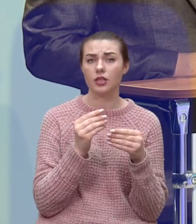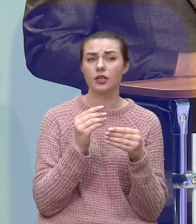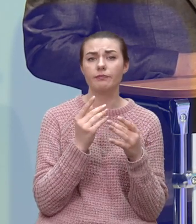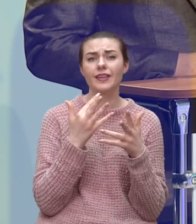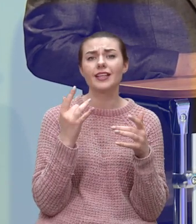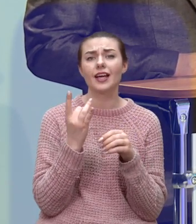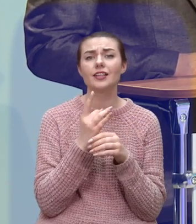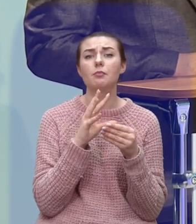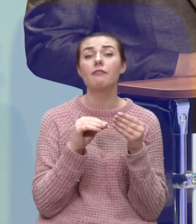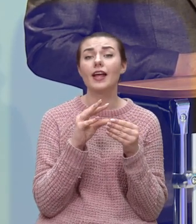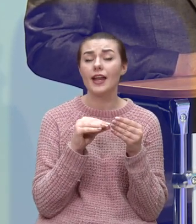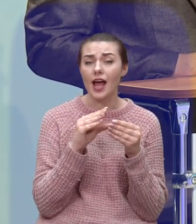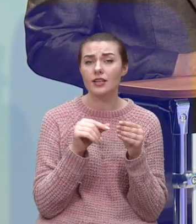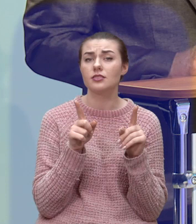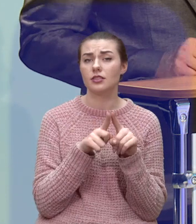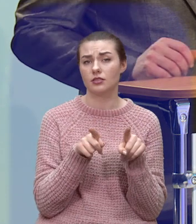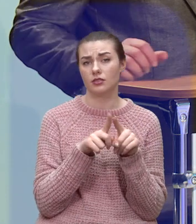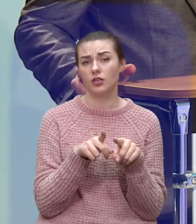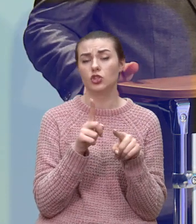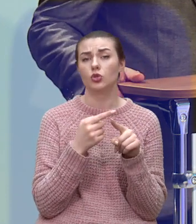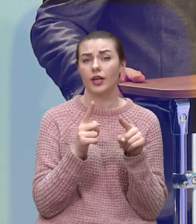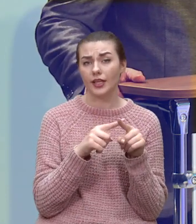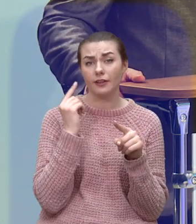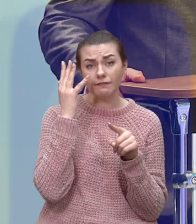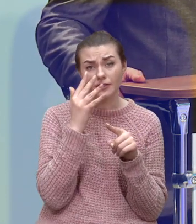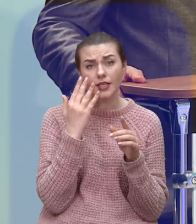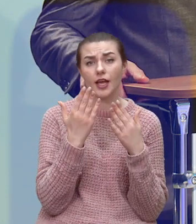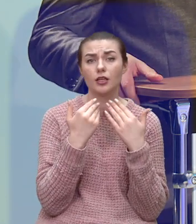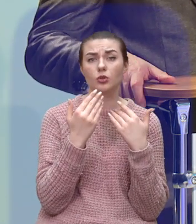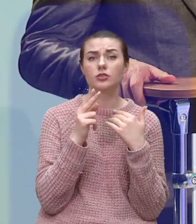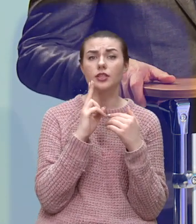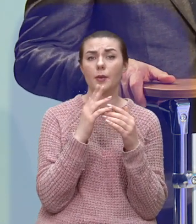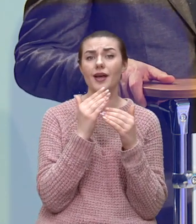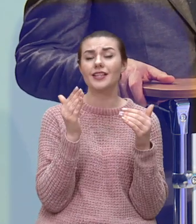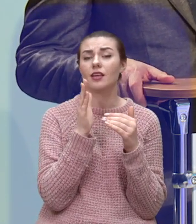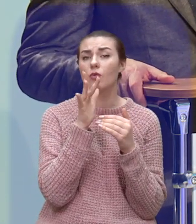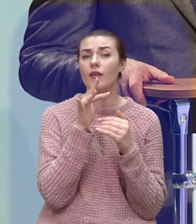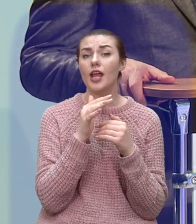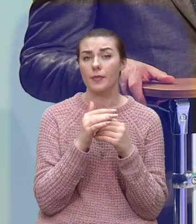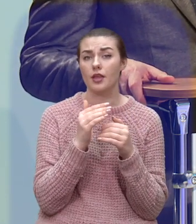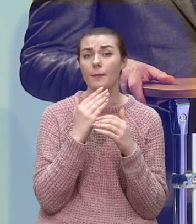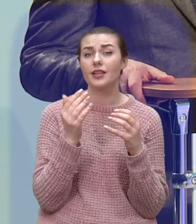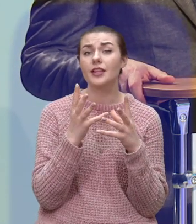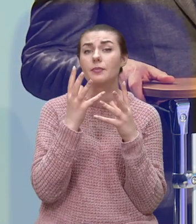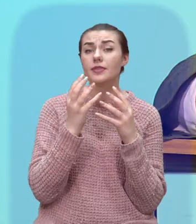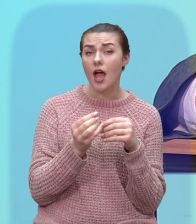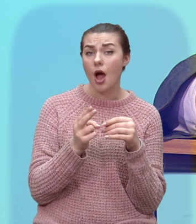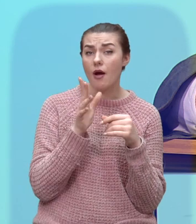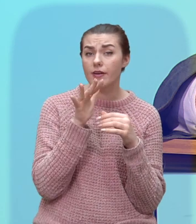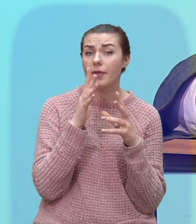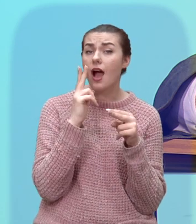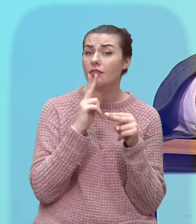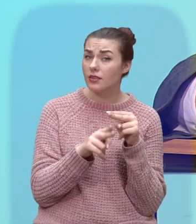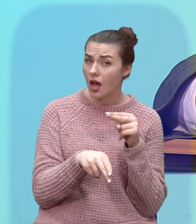три или четыре раза используется одна и та же фраза что это видение относится к последнему времени последним дням ко